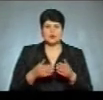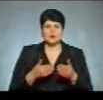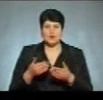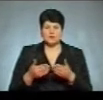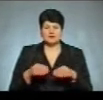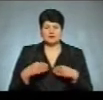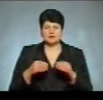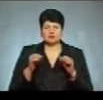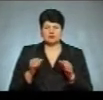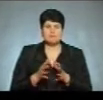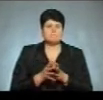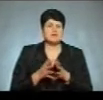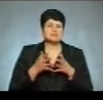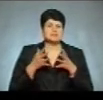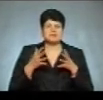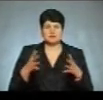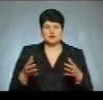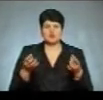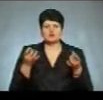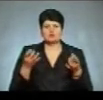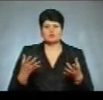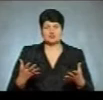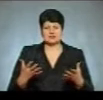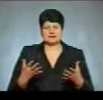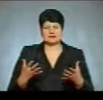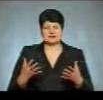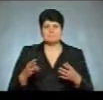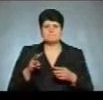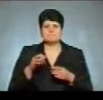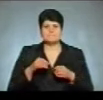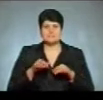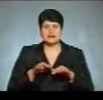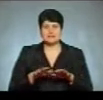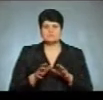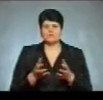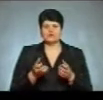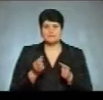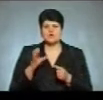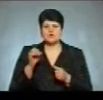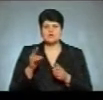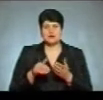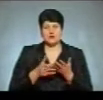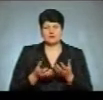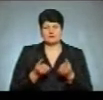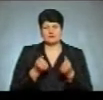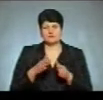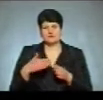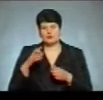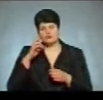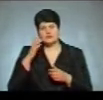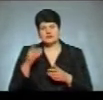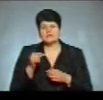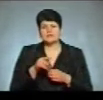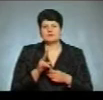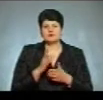дадуть можливість максимально спростити механізми отримання соціальної підтримки з боку держави тим,